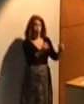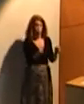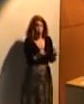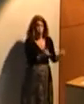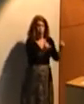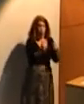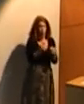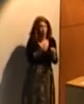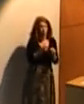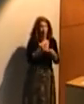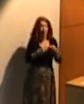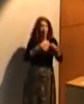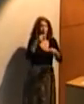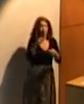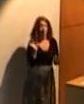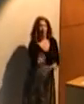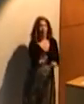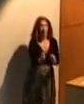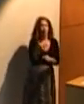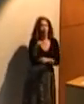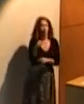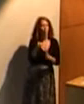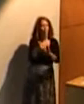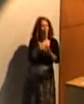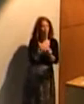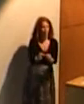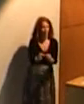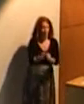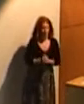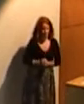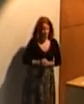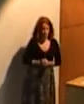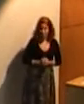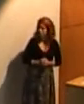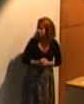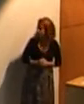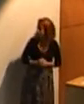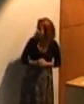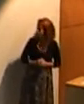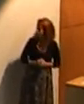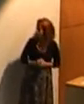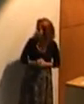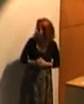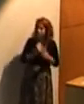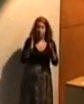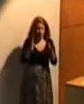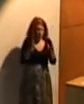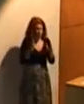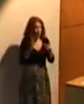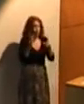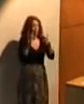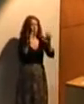l'ego de nano légaux et on va plus loin là je vous ai marqué je vous ai montré un petit peu là la structure